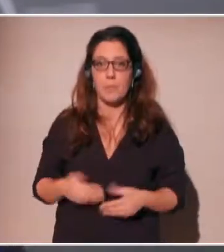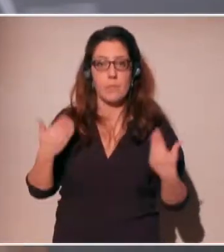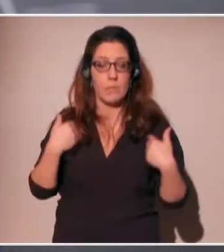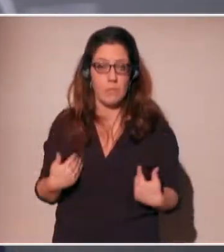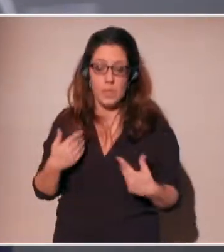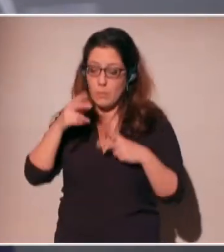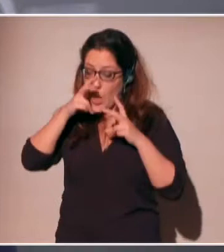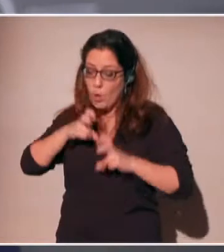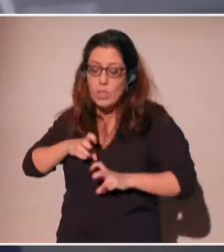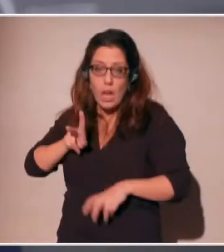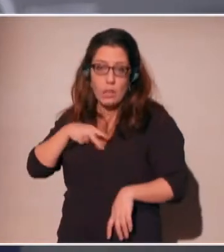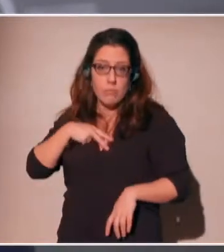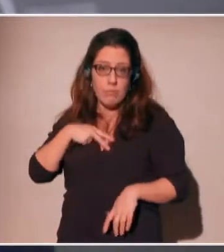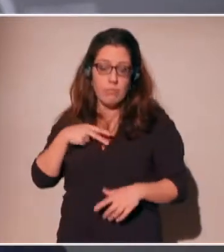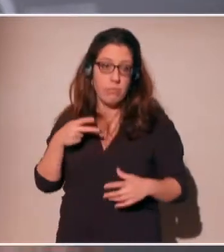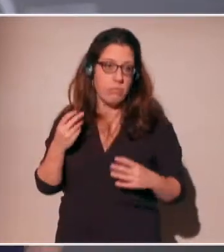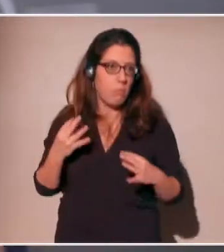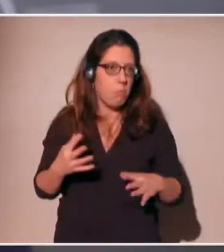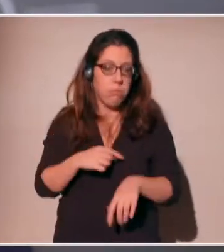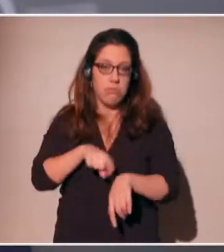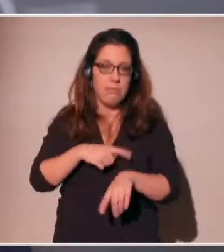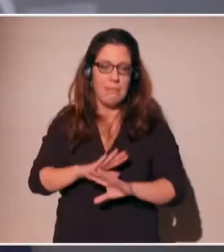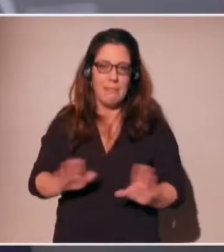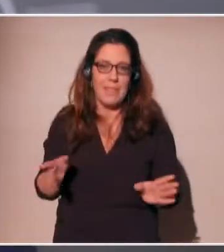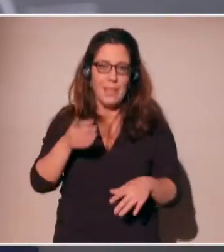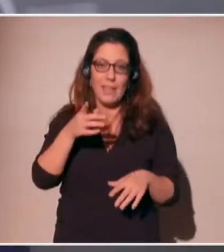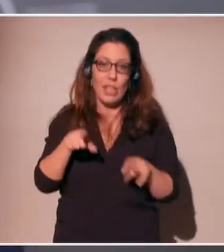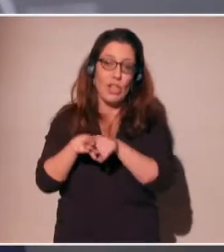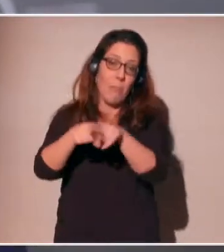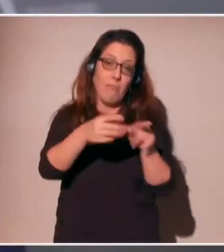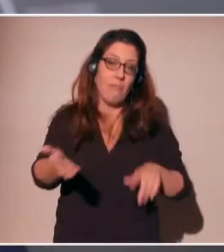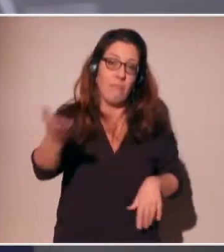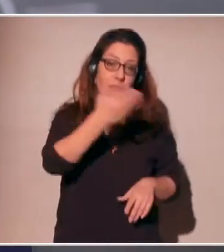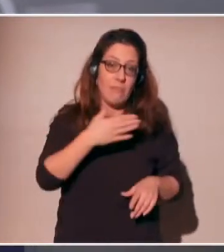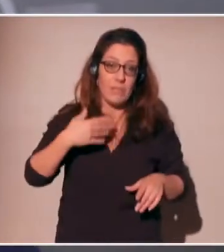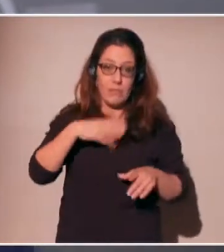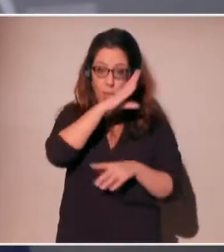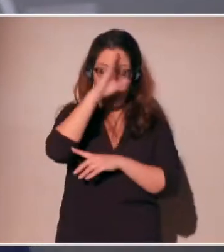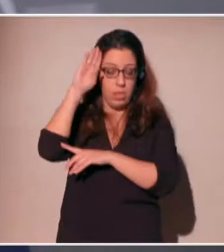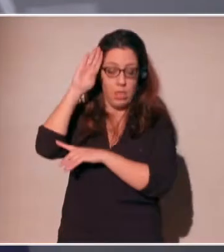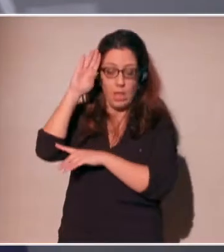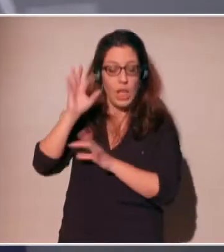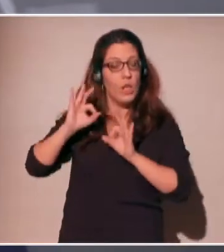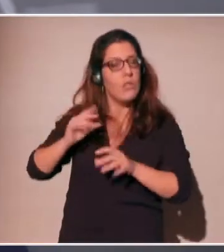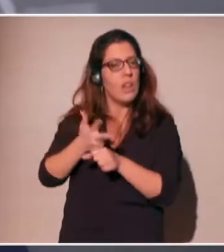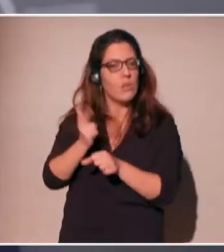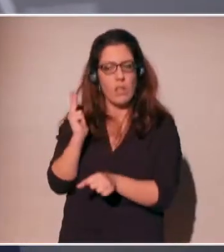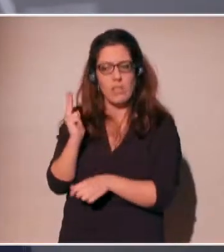n'ai pas le temps parce que comme tous ici, on fait beaucoup de choses. Et il y a trois ans, j'ai décidé